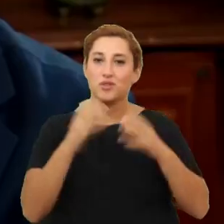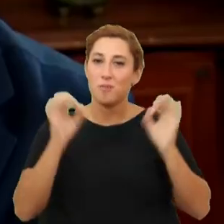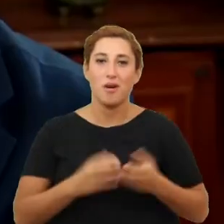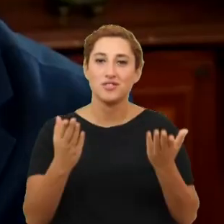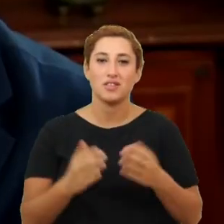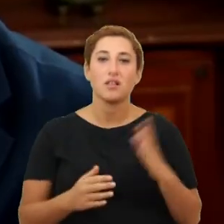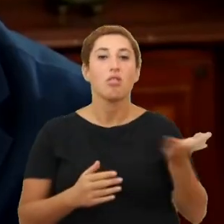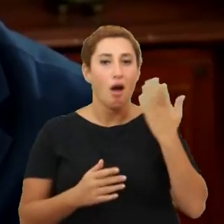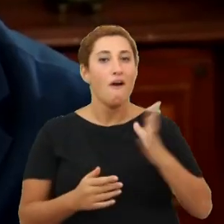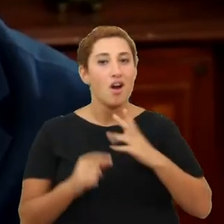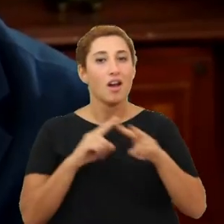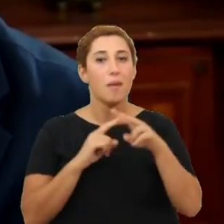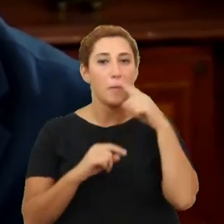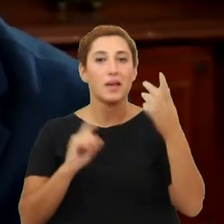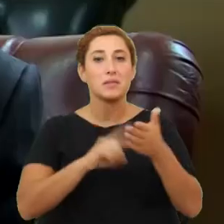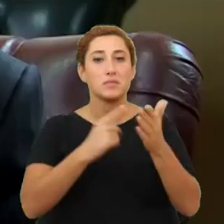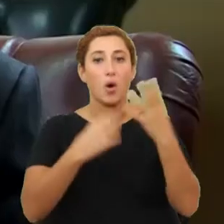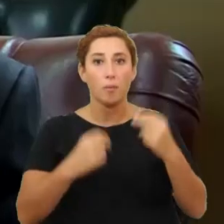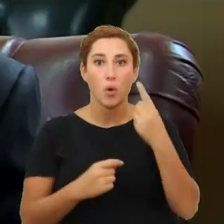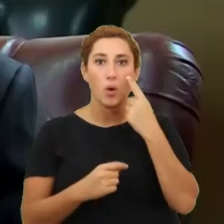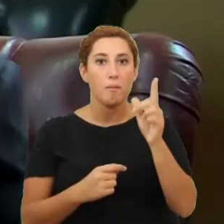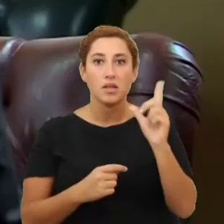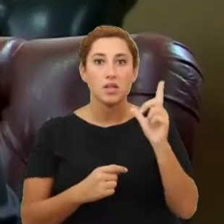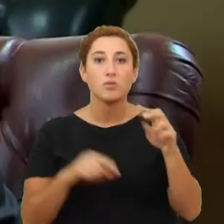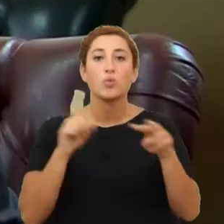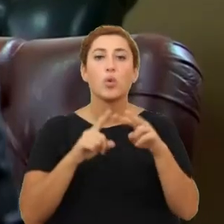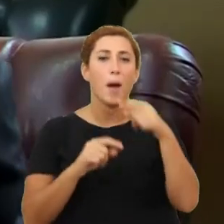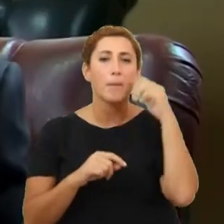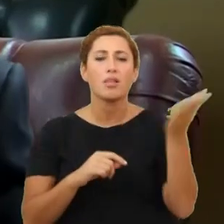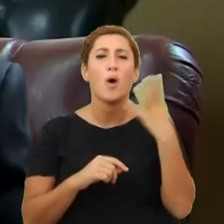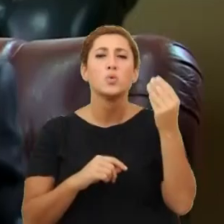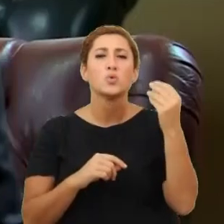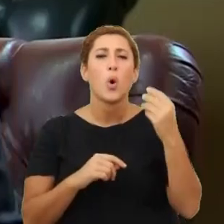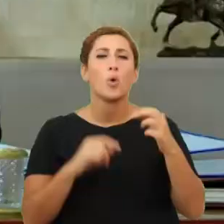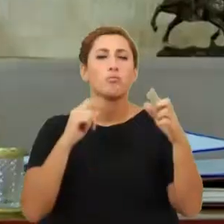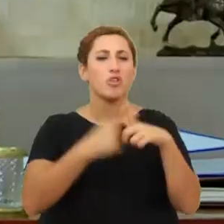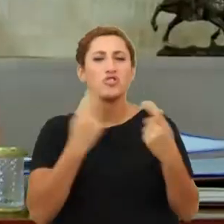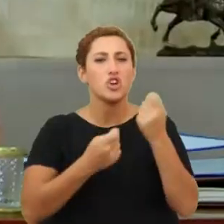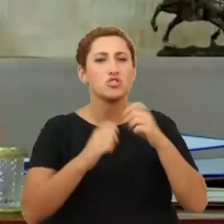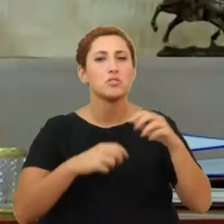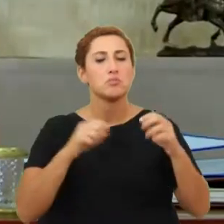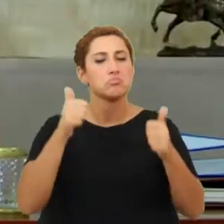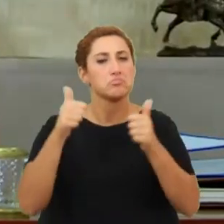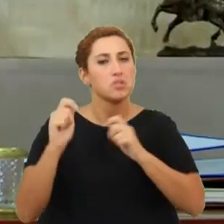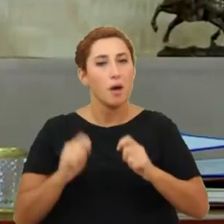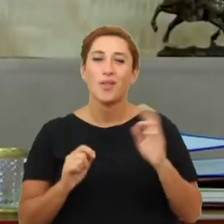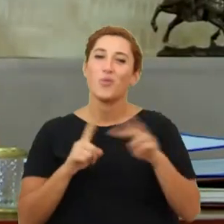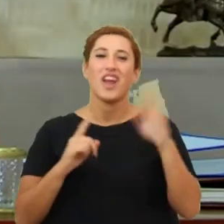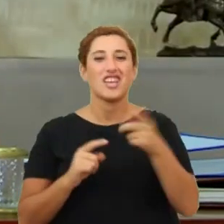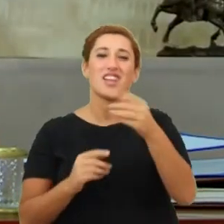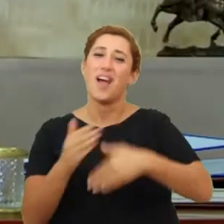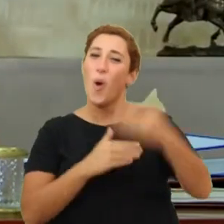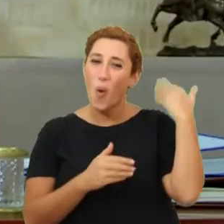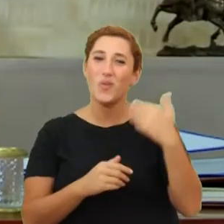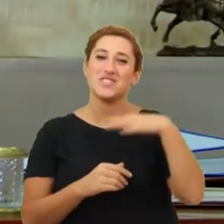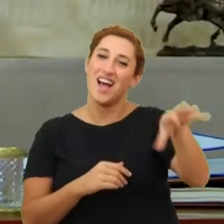ha. Dahası var Kemal Bey. İmzaları atarken göreceksiniz. Nurhan Bey daha birçok pürüz işi halletti. Ya Nurhan, keşke seni daha